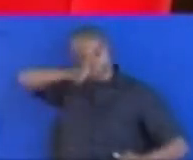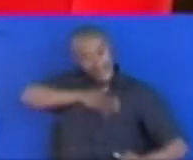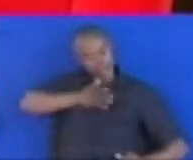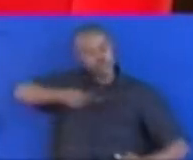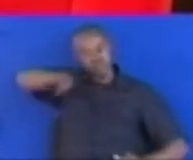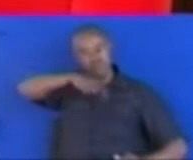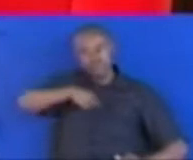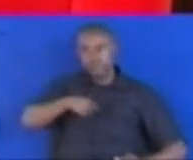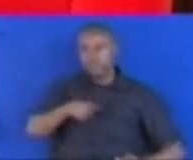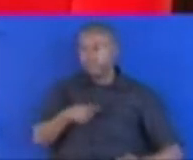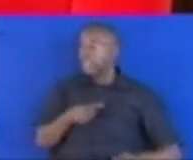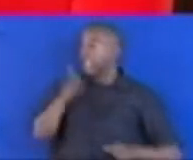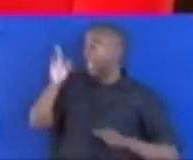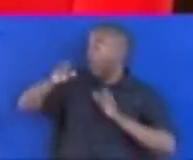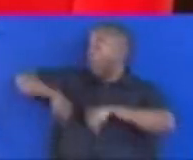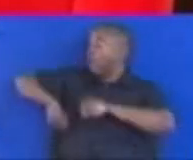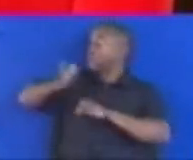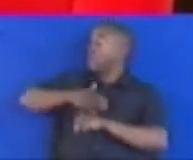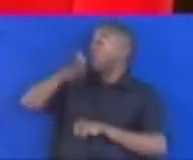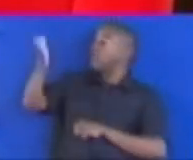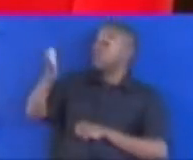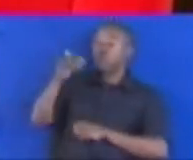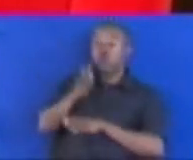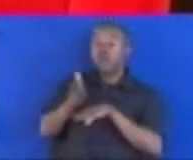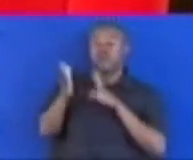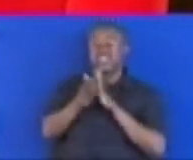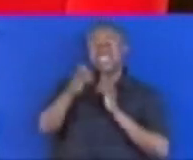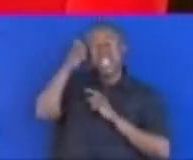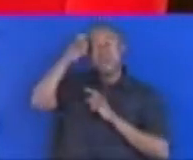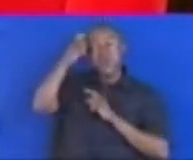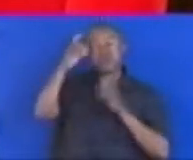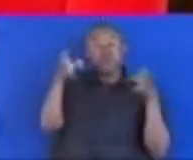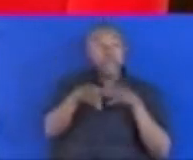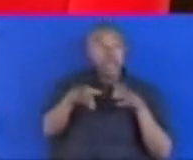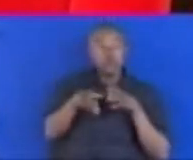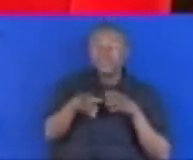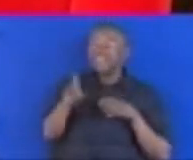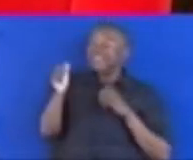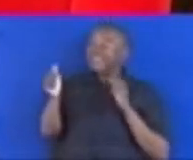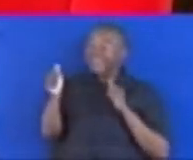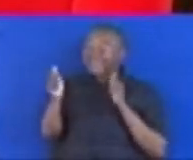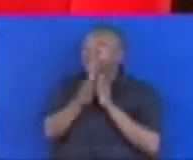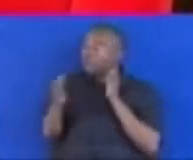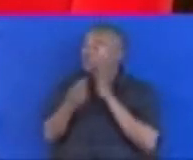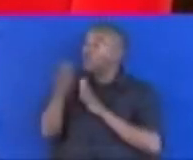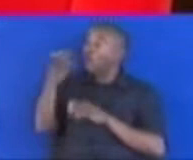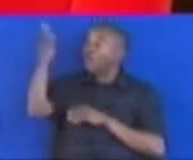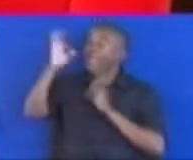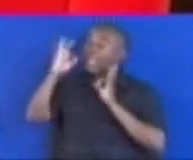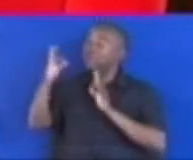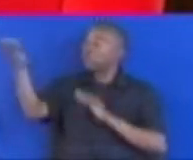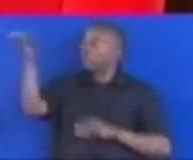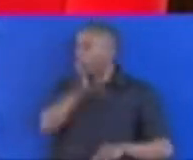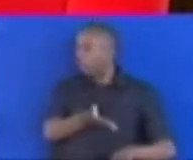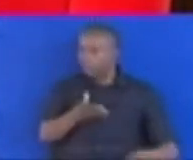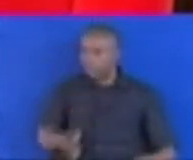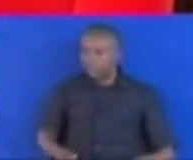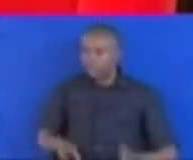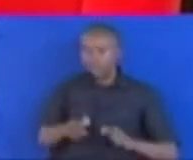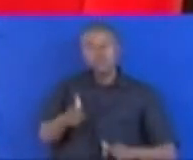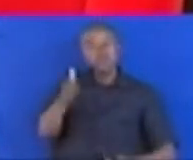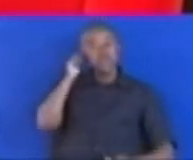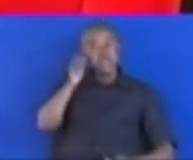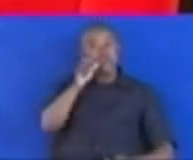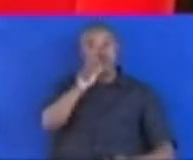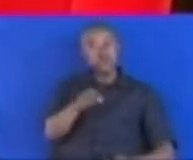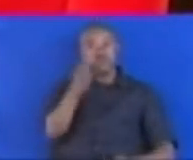Our colonizers, watawala wetu, walitujengea ufahamu kwamba kikitoka kwao kinafaa. Lakini jana kuna mtu mwenye aitwa